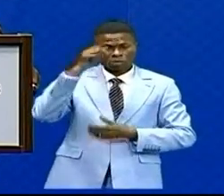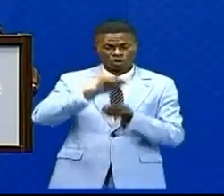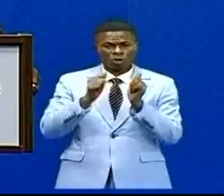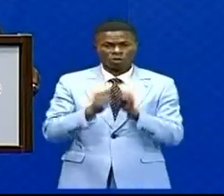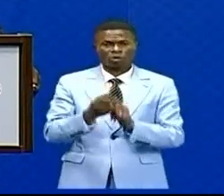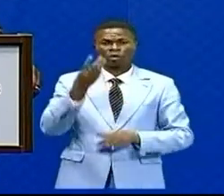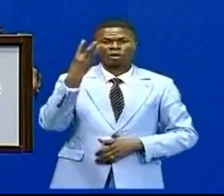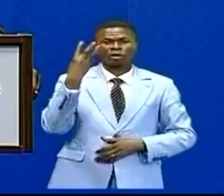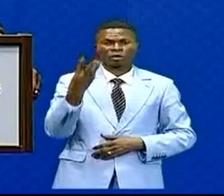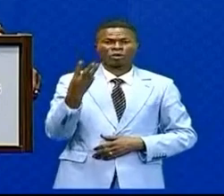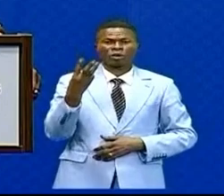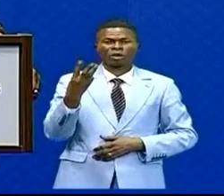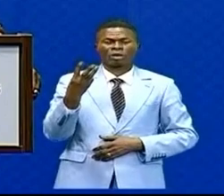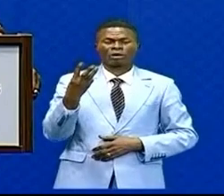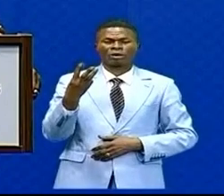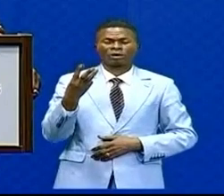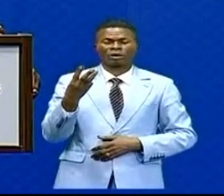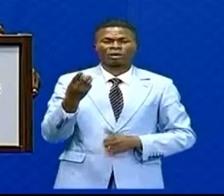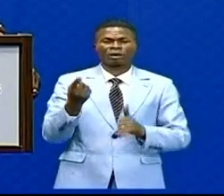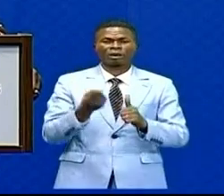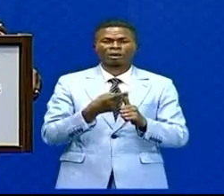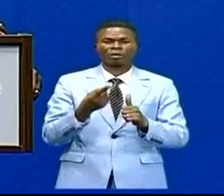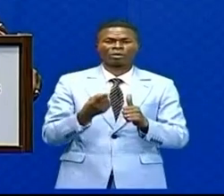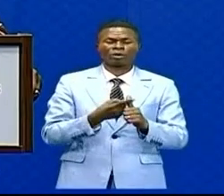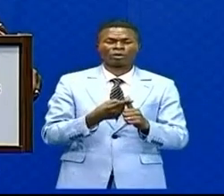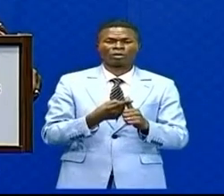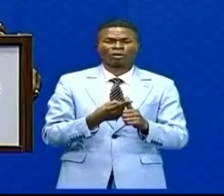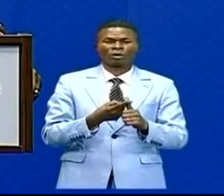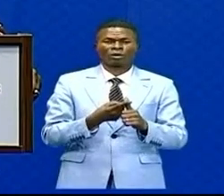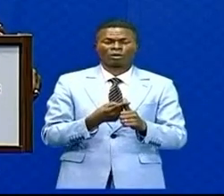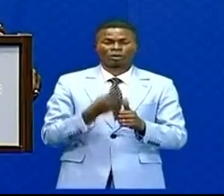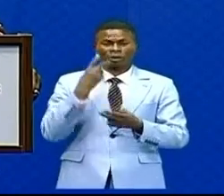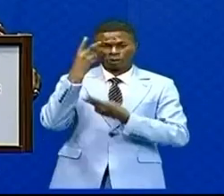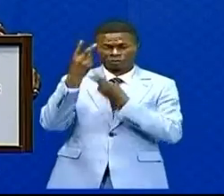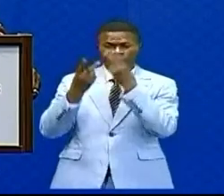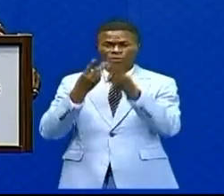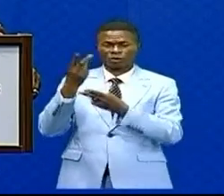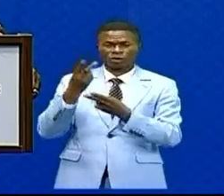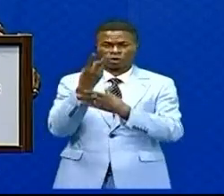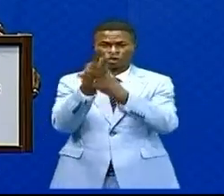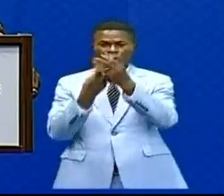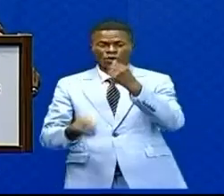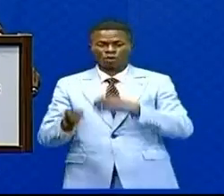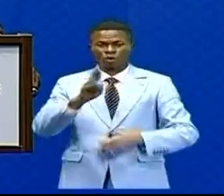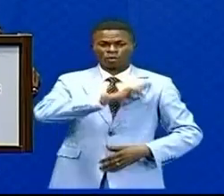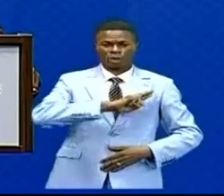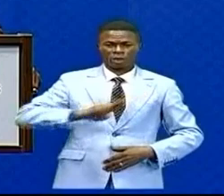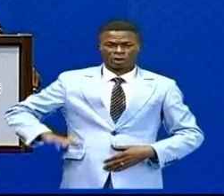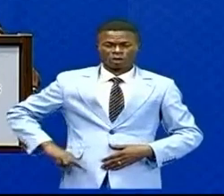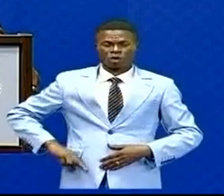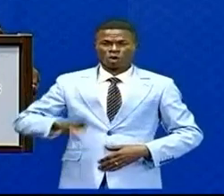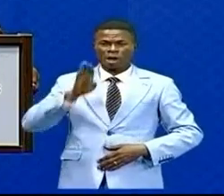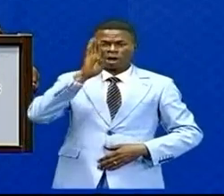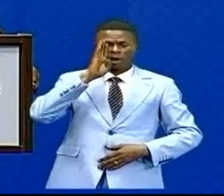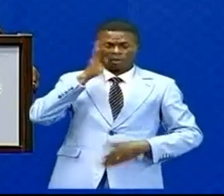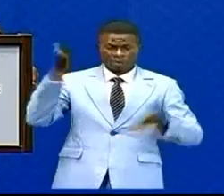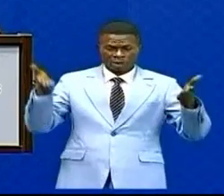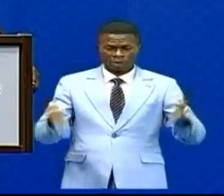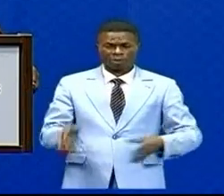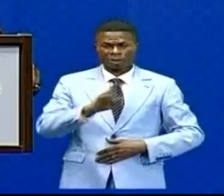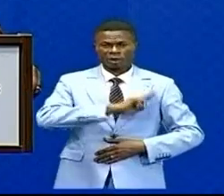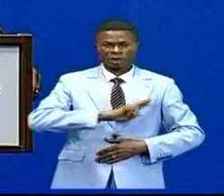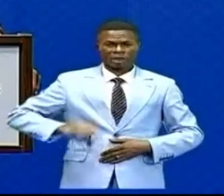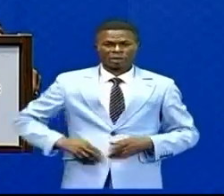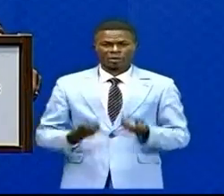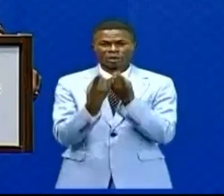points. 1. De la visite du couple royal belge en République démocratique du